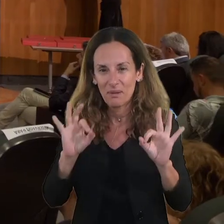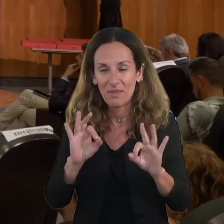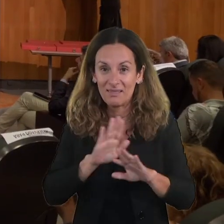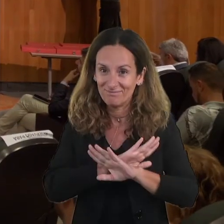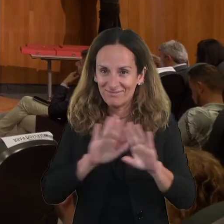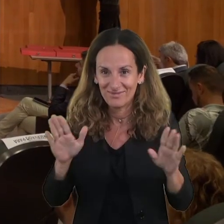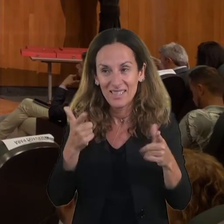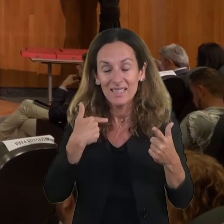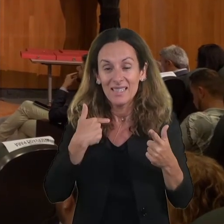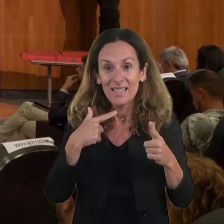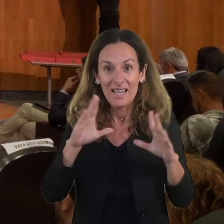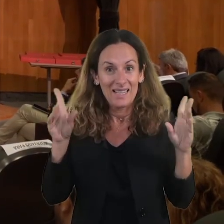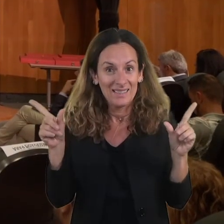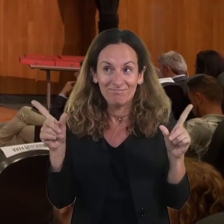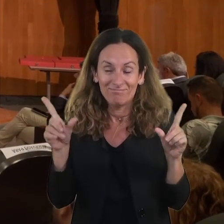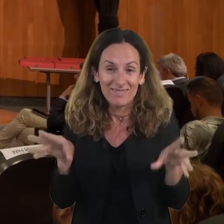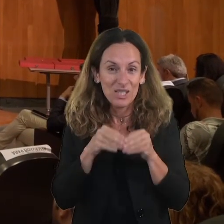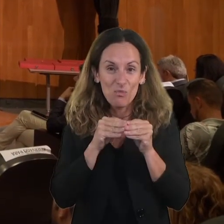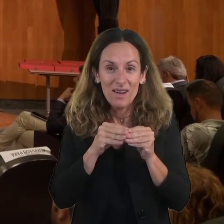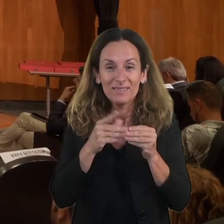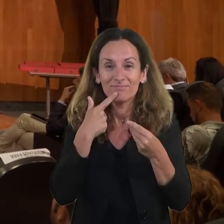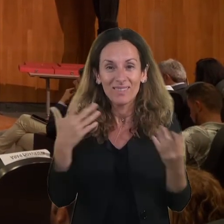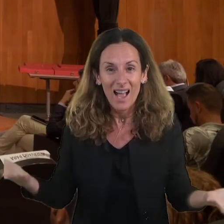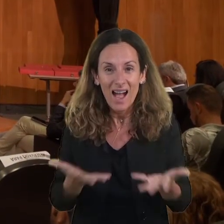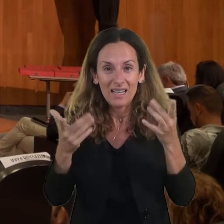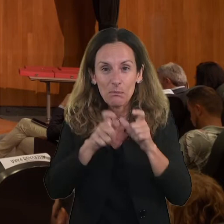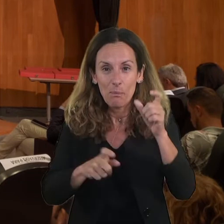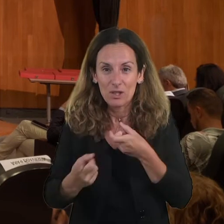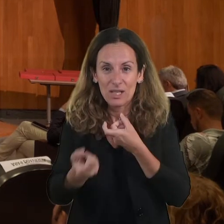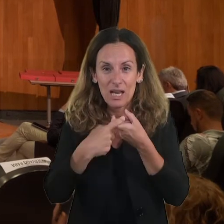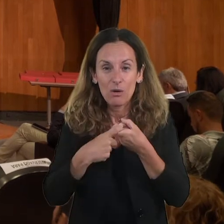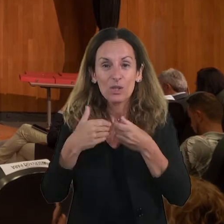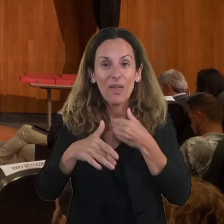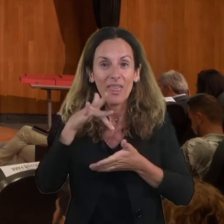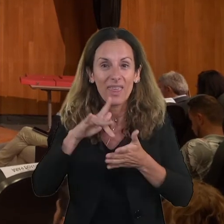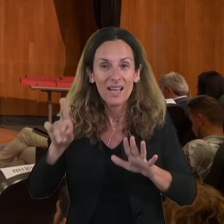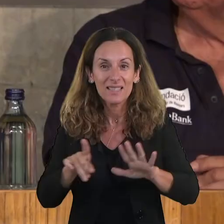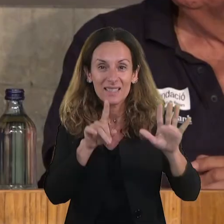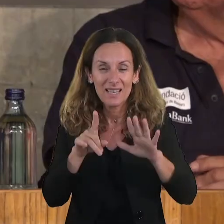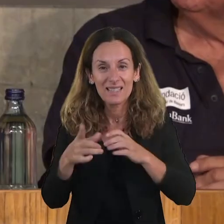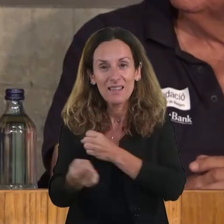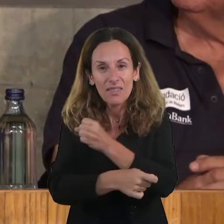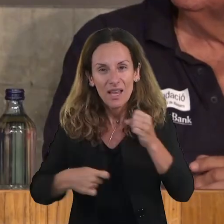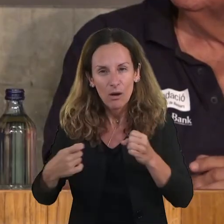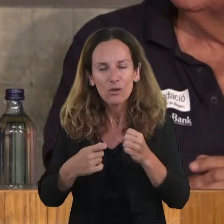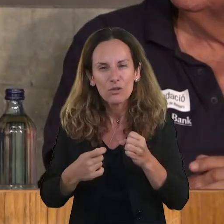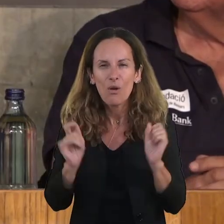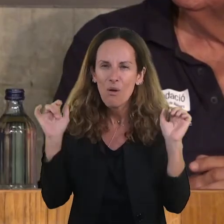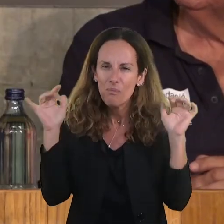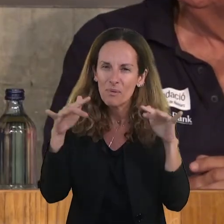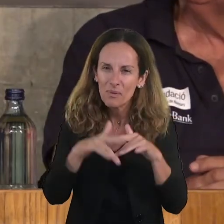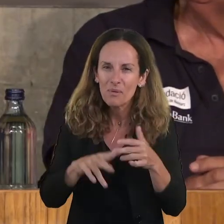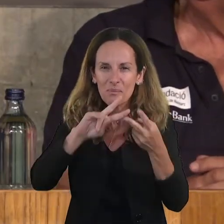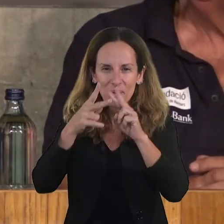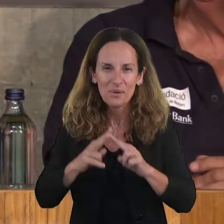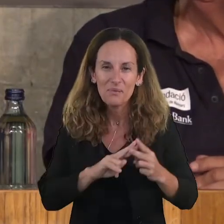que convidar a tothom, ara que ja poden fer vida normal, a participar dia 6 d'agost, ens trobem tots o durant el camí o a Lluc en